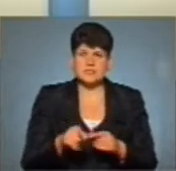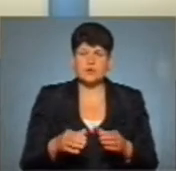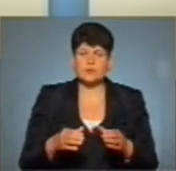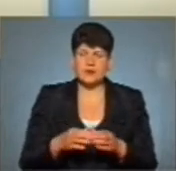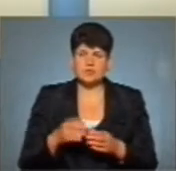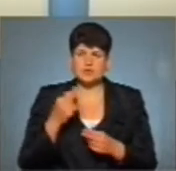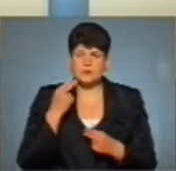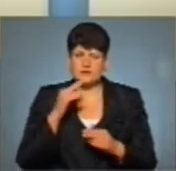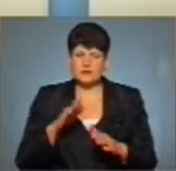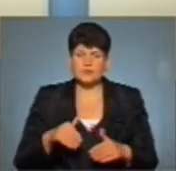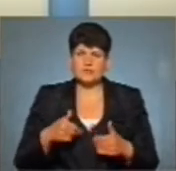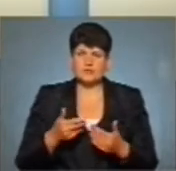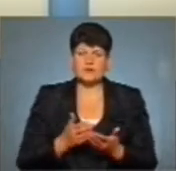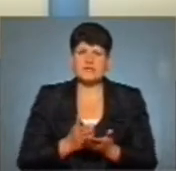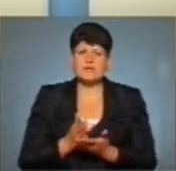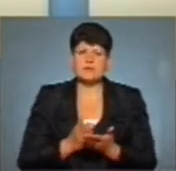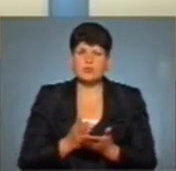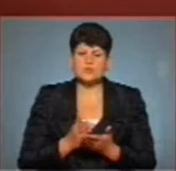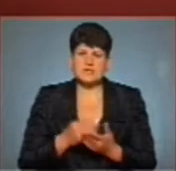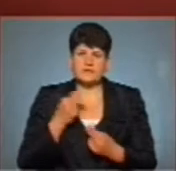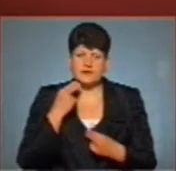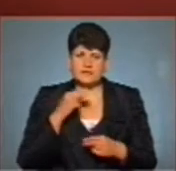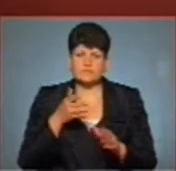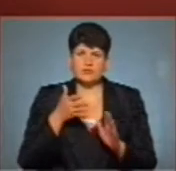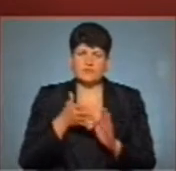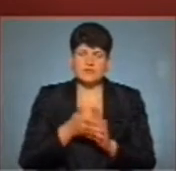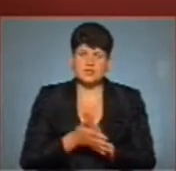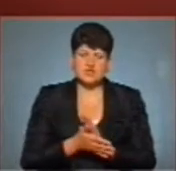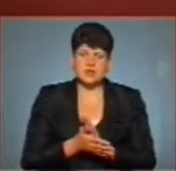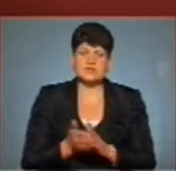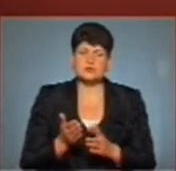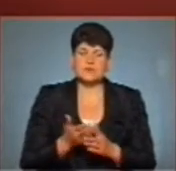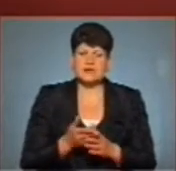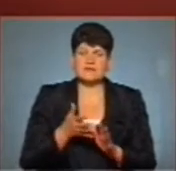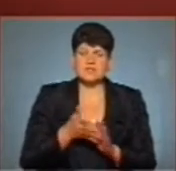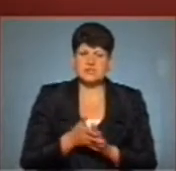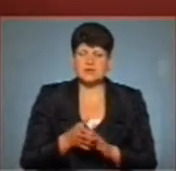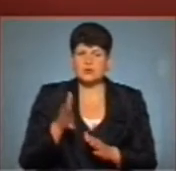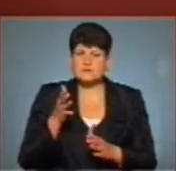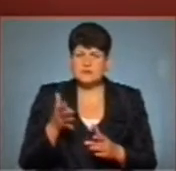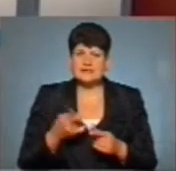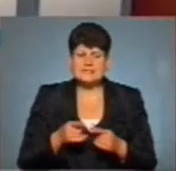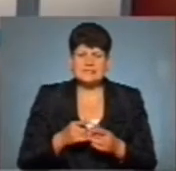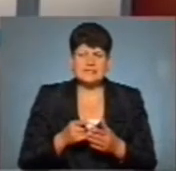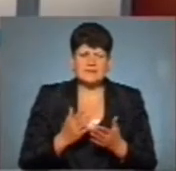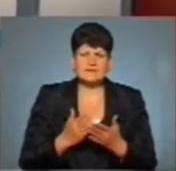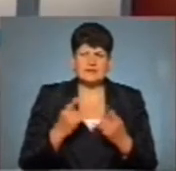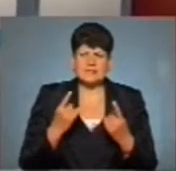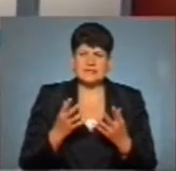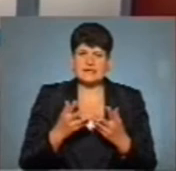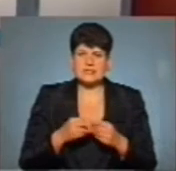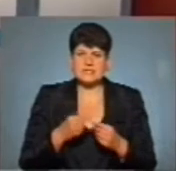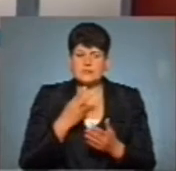ефективно надавати освітні послуги і ефективно витрачати субвенцію, яка виділяється на освітню галузь? Тобто там є дуже велика кількість